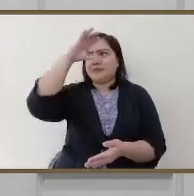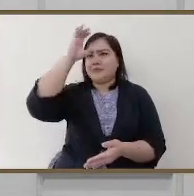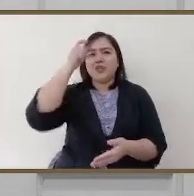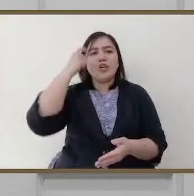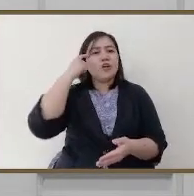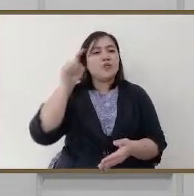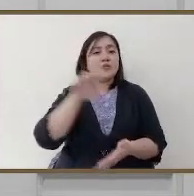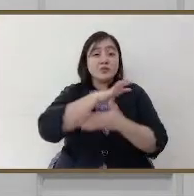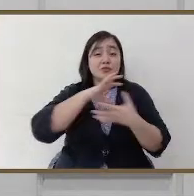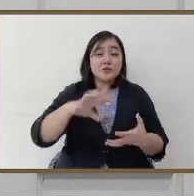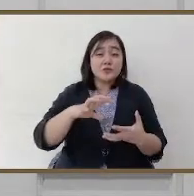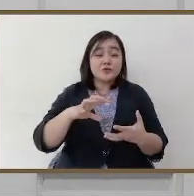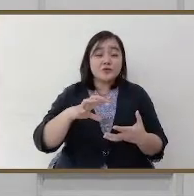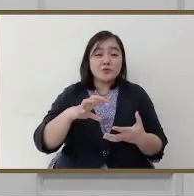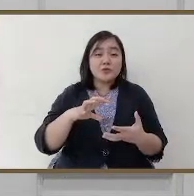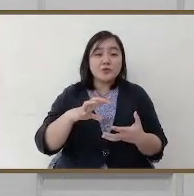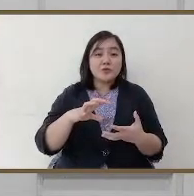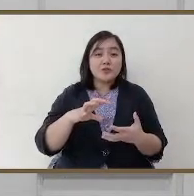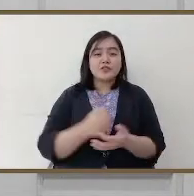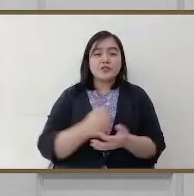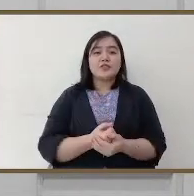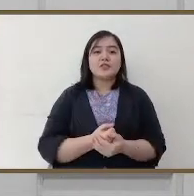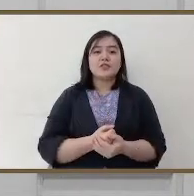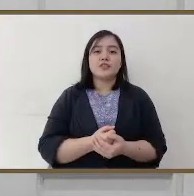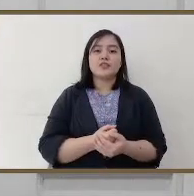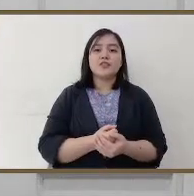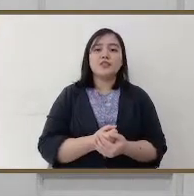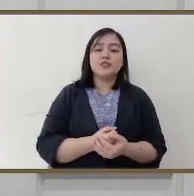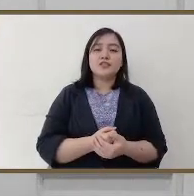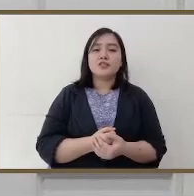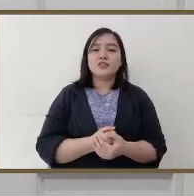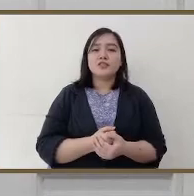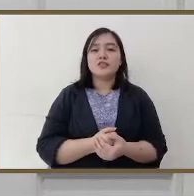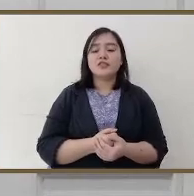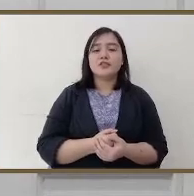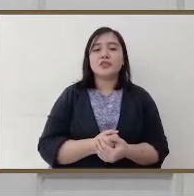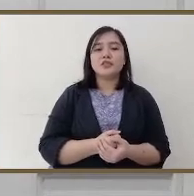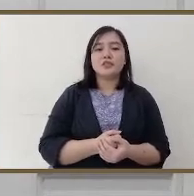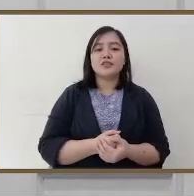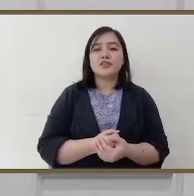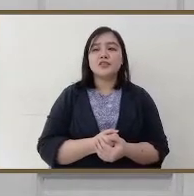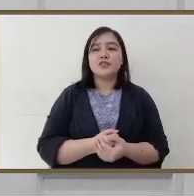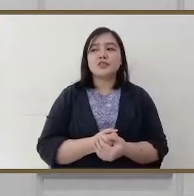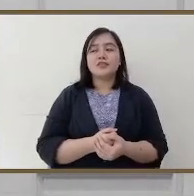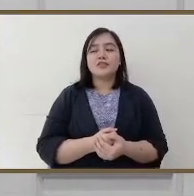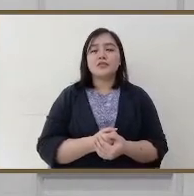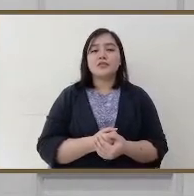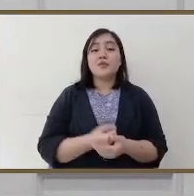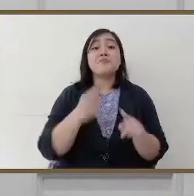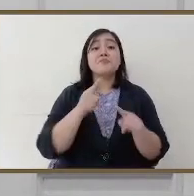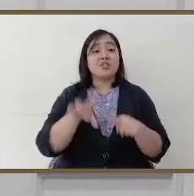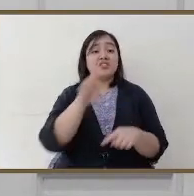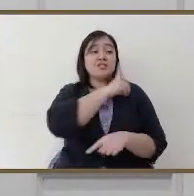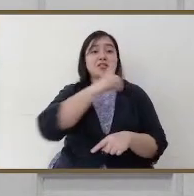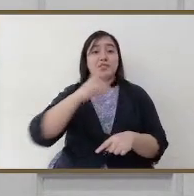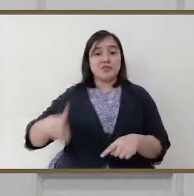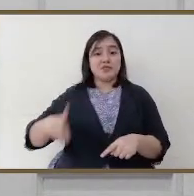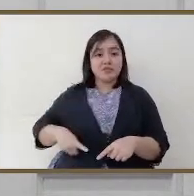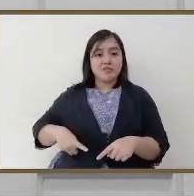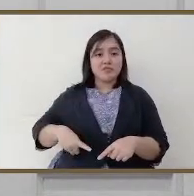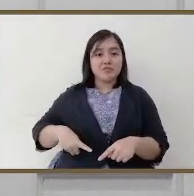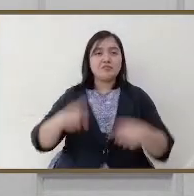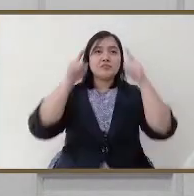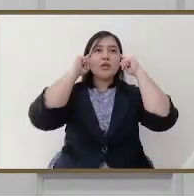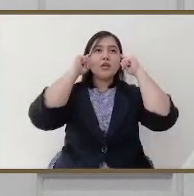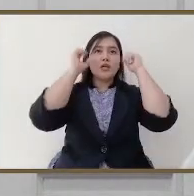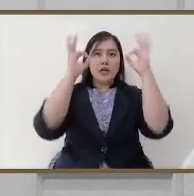you, this is great, mga kapatid. Sinabi ni David, all right, I'll just do the will of God. Kung anong kalooban